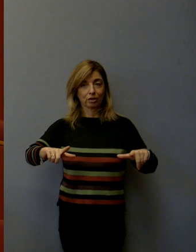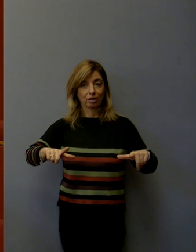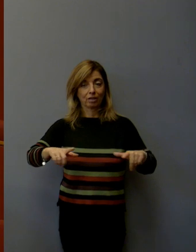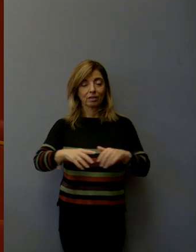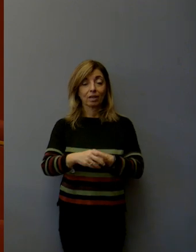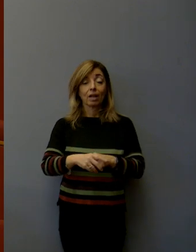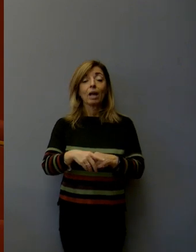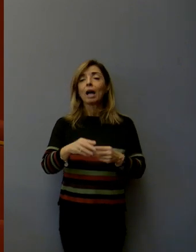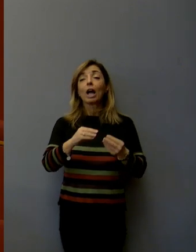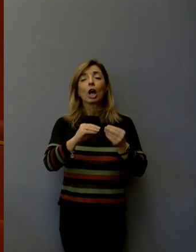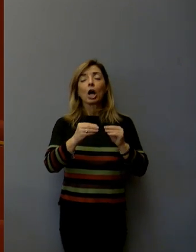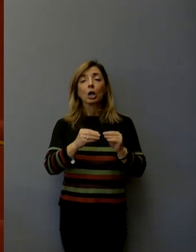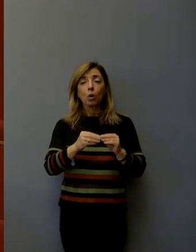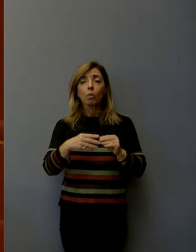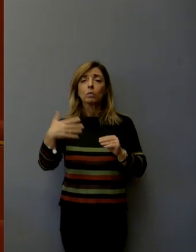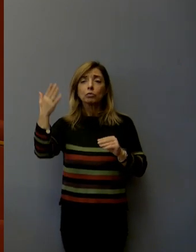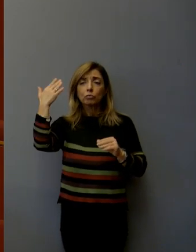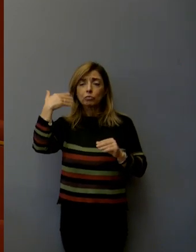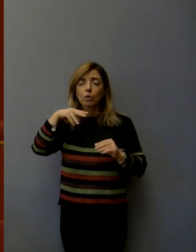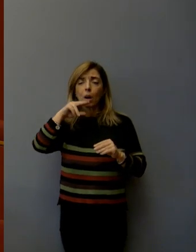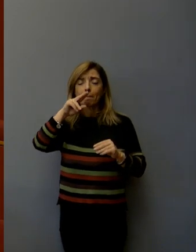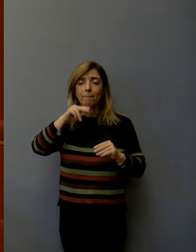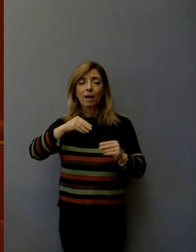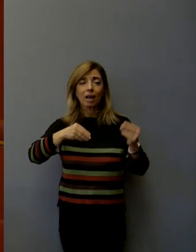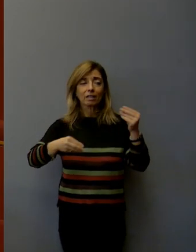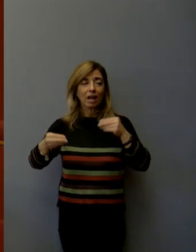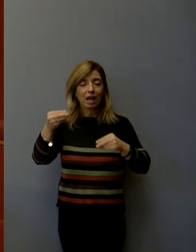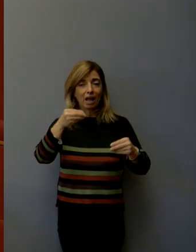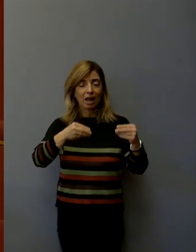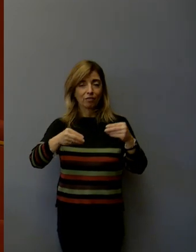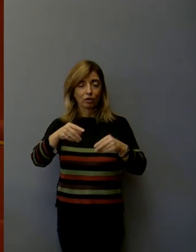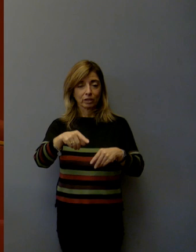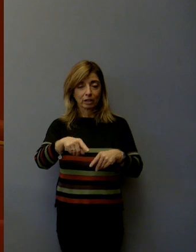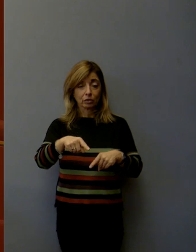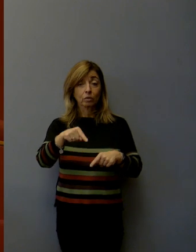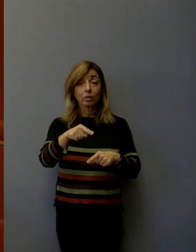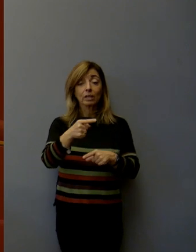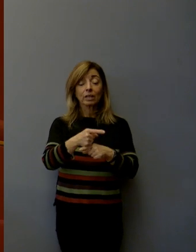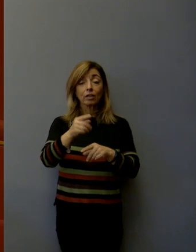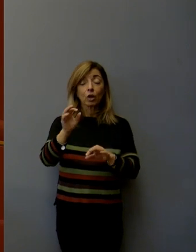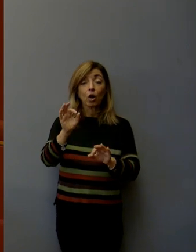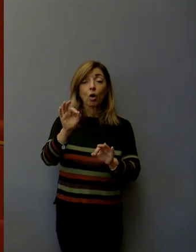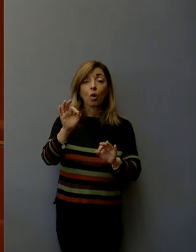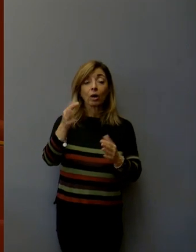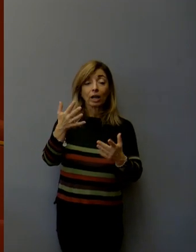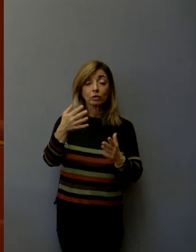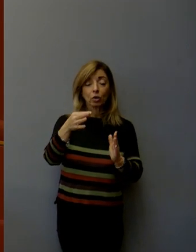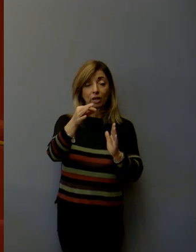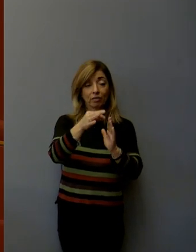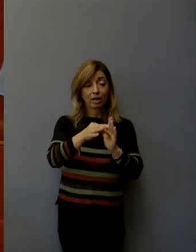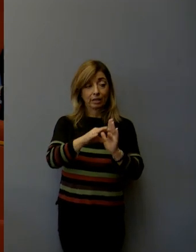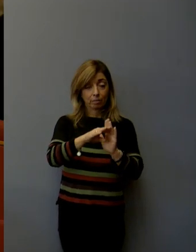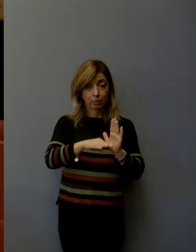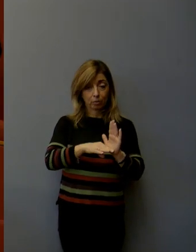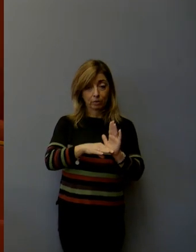ipotizzato l'avevamo già parlato in campagna elettorale Secondo noi doveva essere l'occasione anche quella delle linee programmatiche ma purtroppo